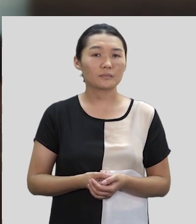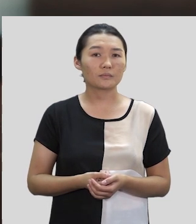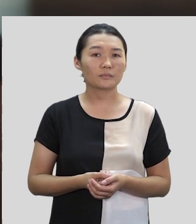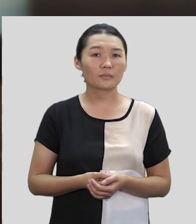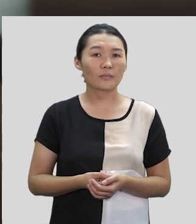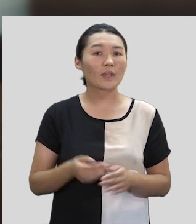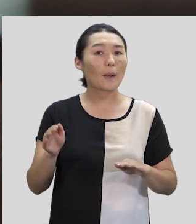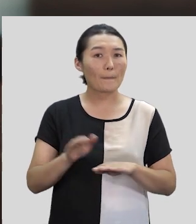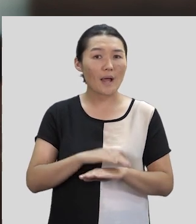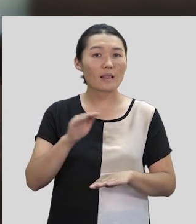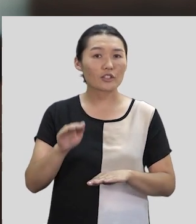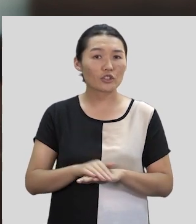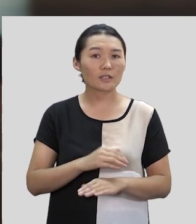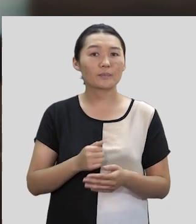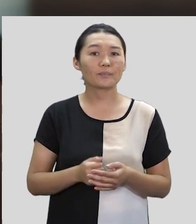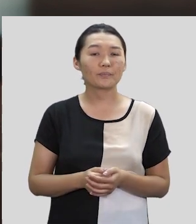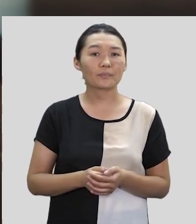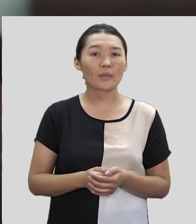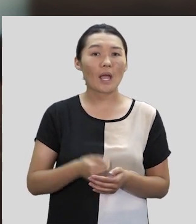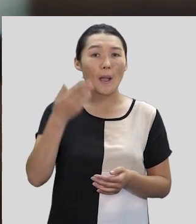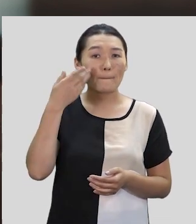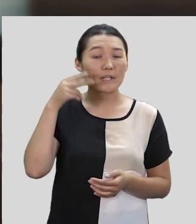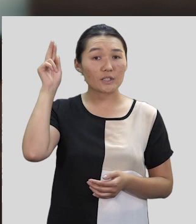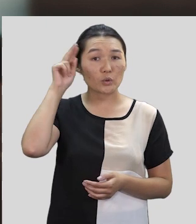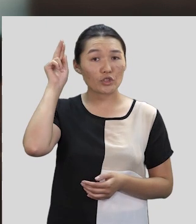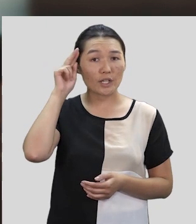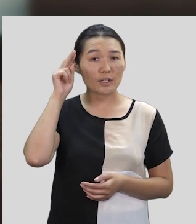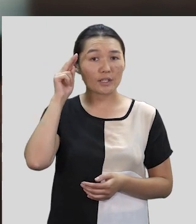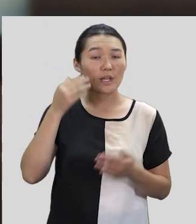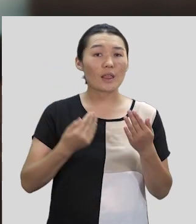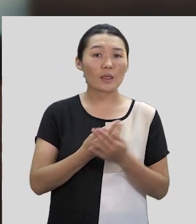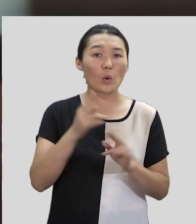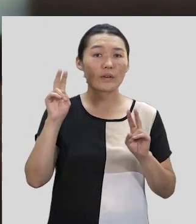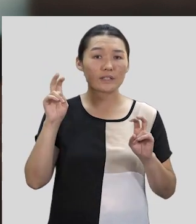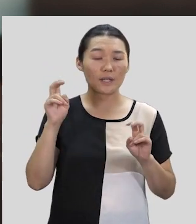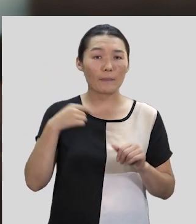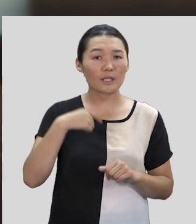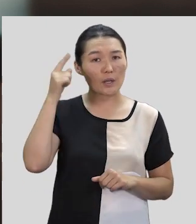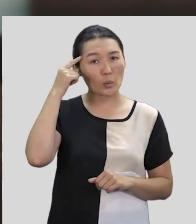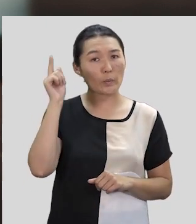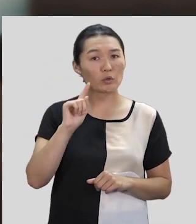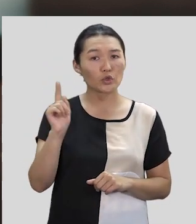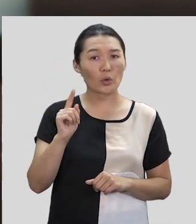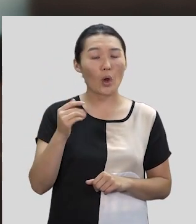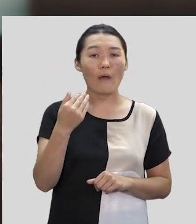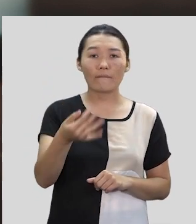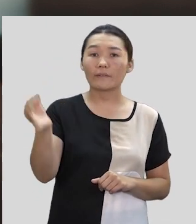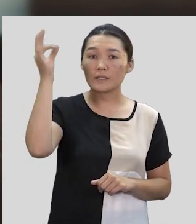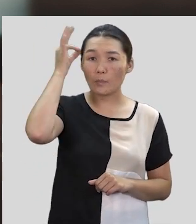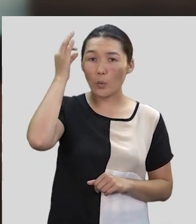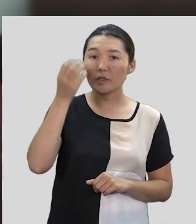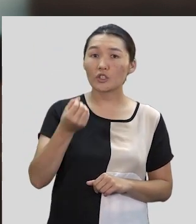молодцы при изучении новой темы я думаю что вы вспомните